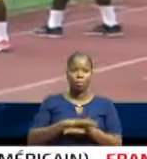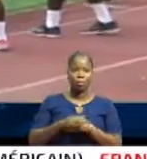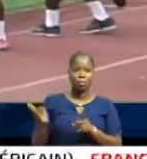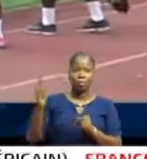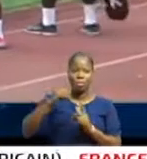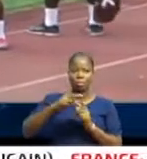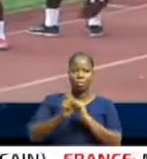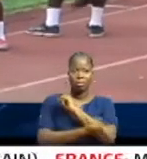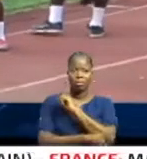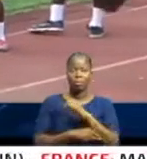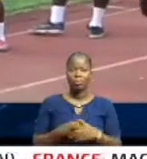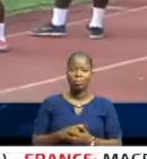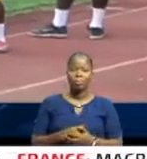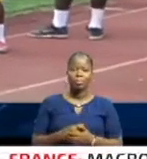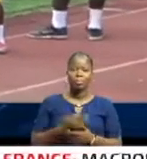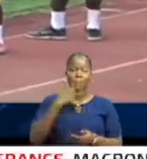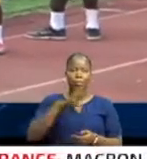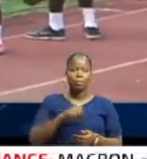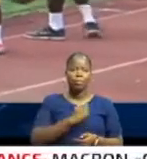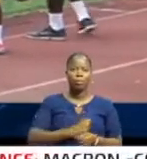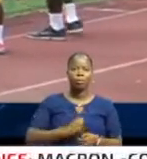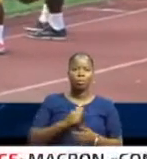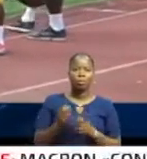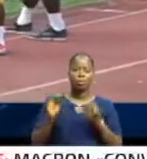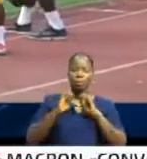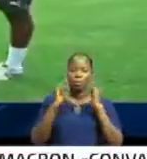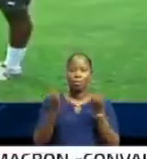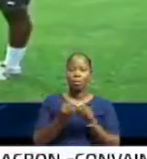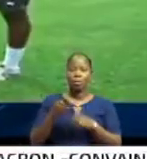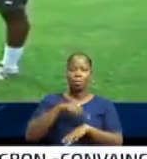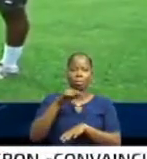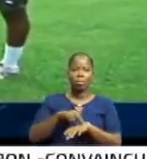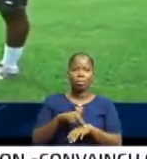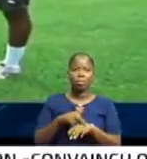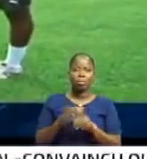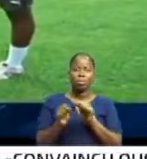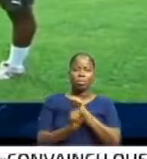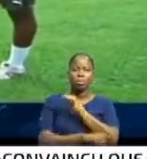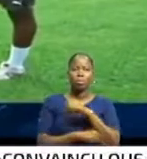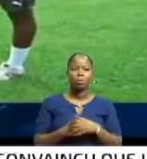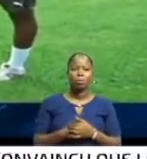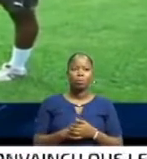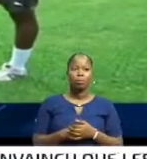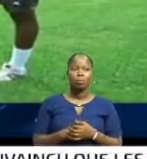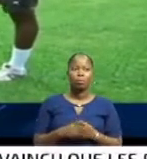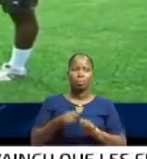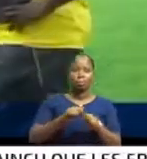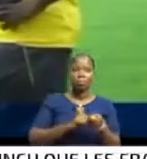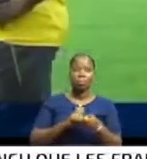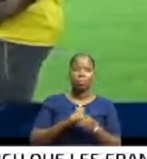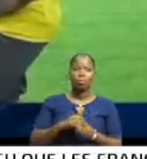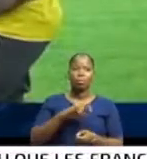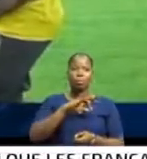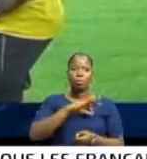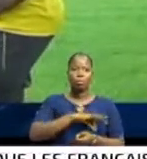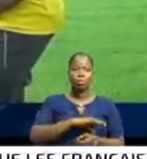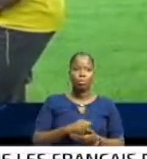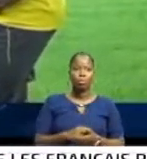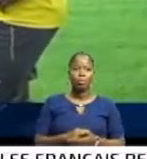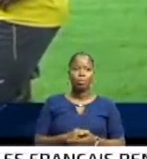malgré le fait que l'équipe nationale du sénégal et déjà son ticket en poche cela ne changera pas leur motivation